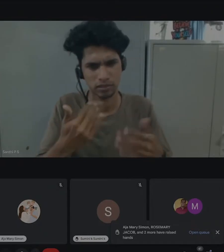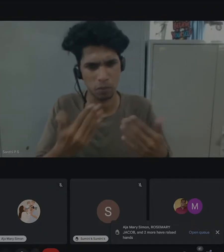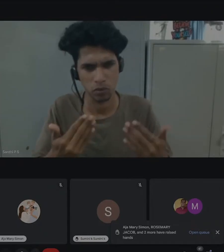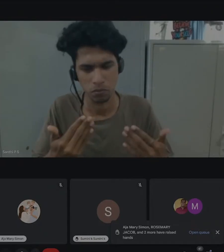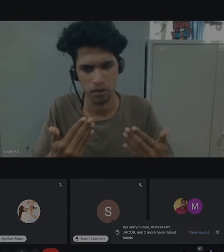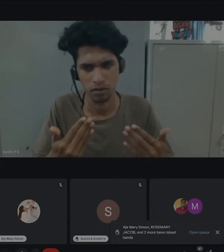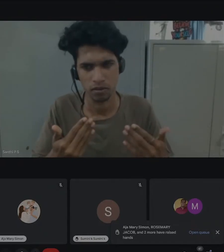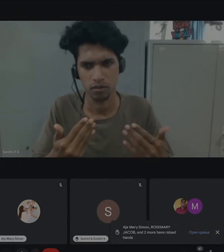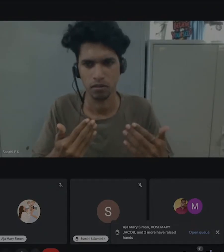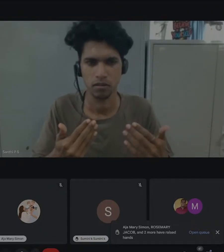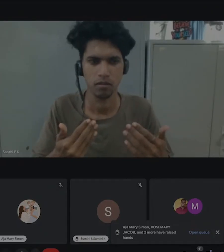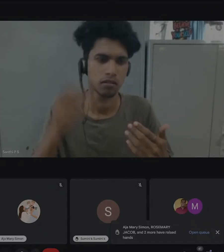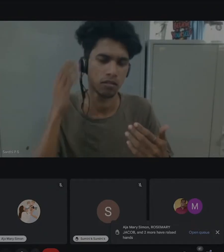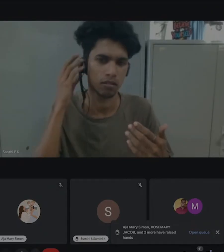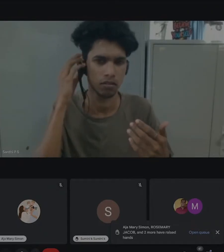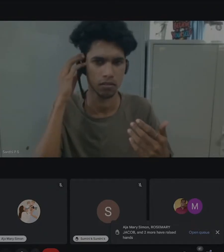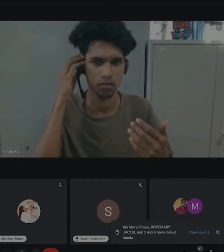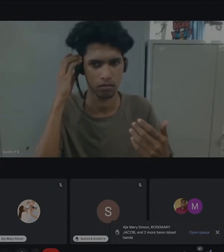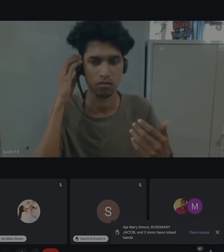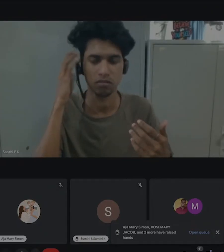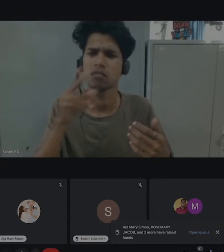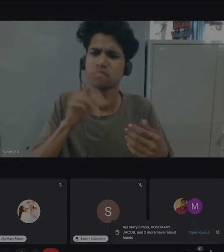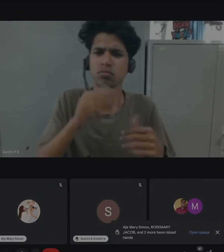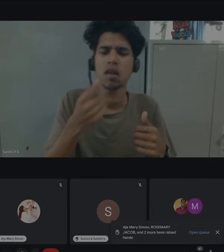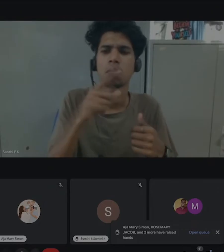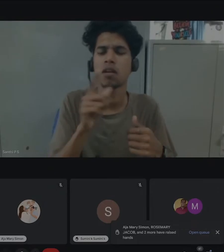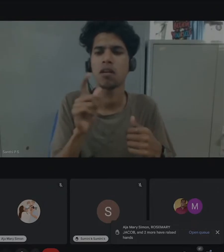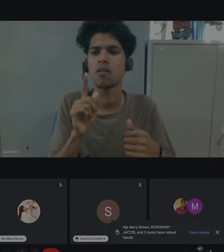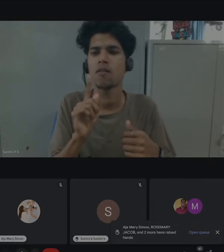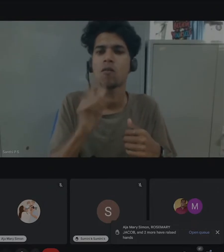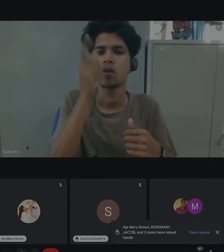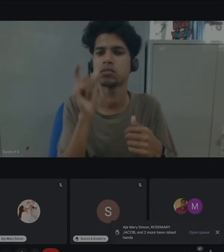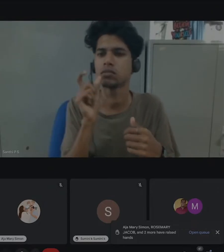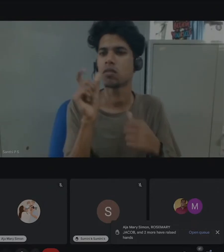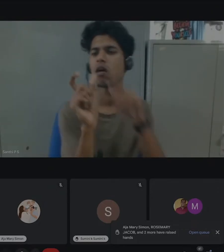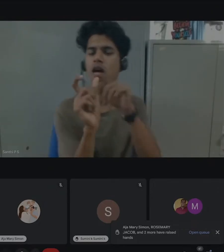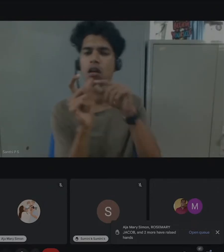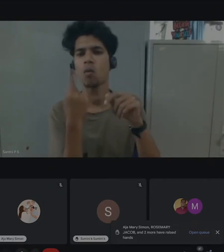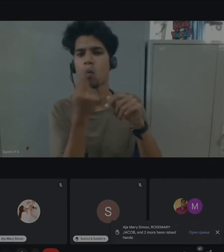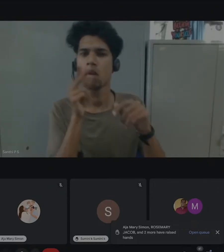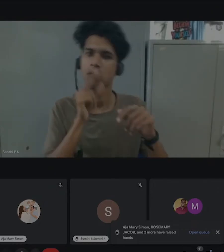നല്ലോണം സംസാരിക്കുന്നത് ആദ്യത്തെ അക്ഷരം മാത്രമേ പറയത്തുള്ളൂ. സംസാരിച്ച് തുടങ്ങുന്നു